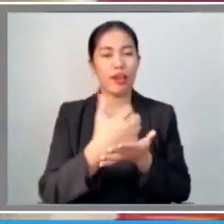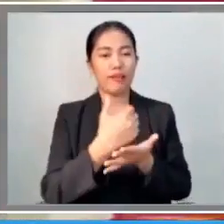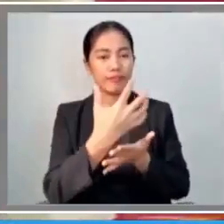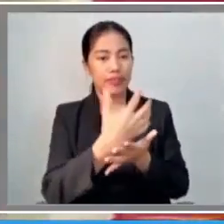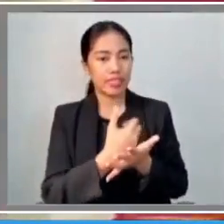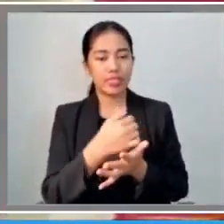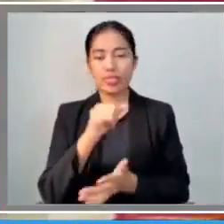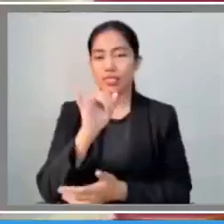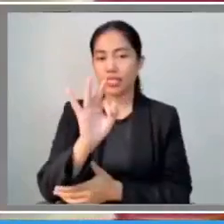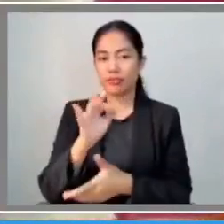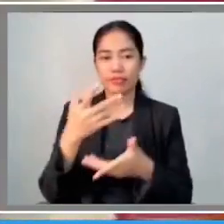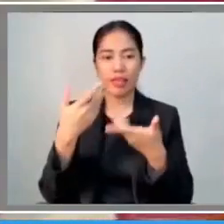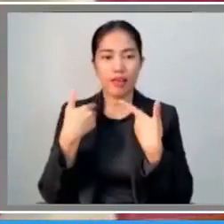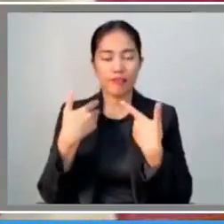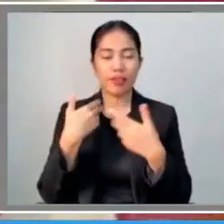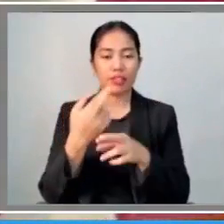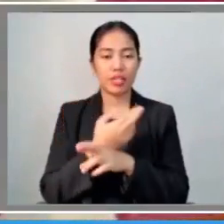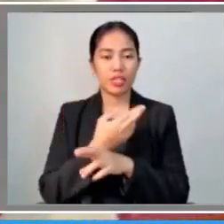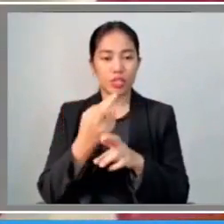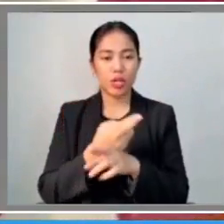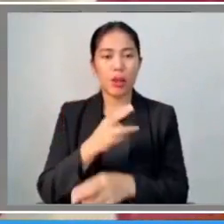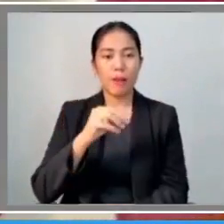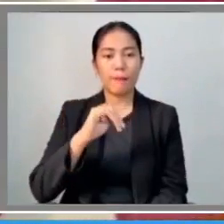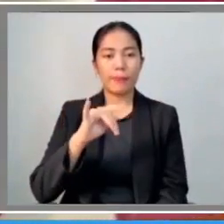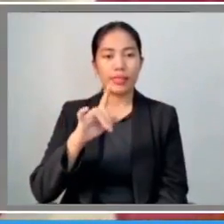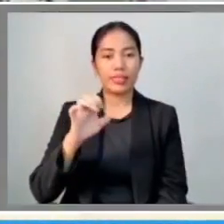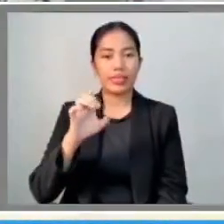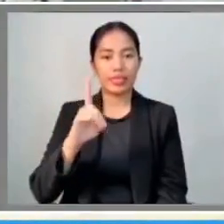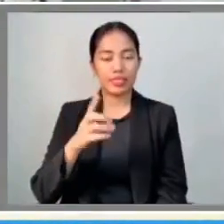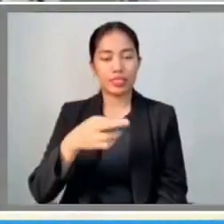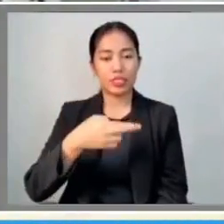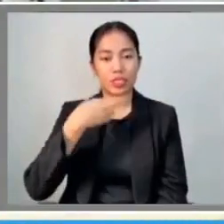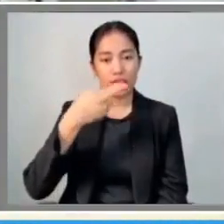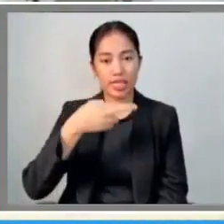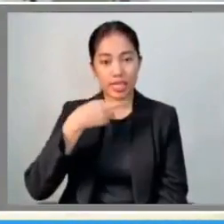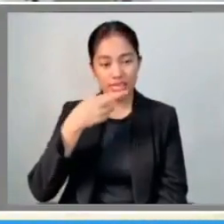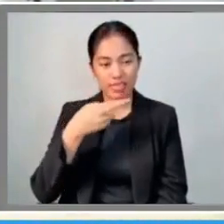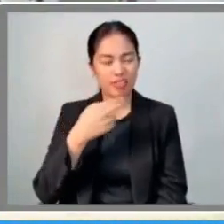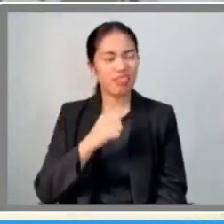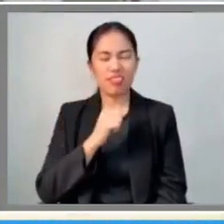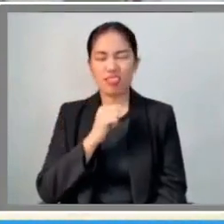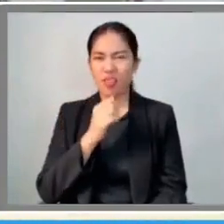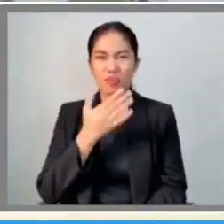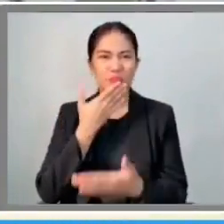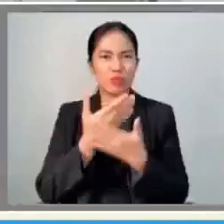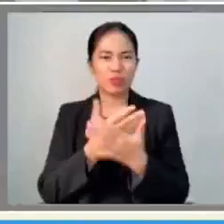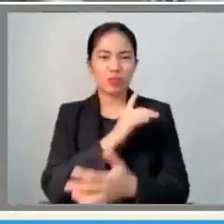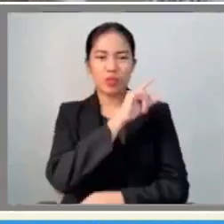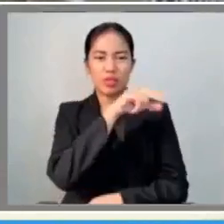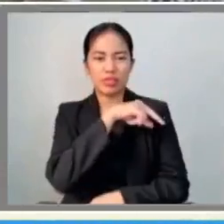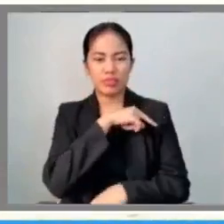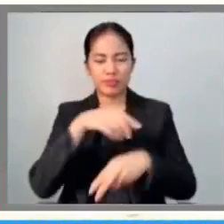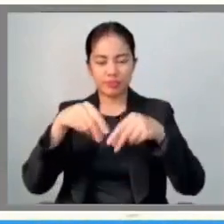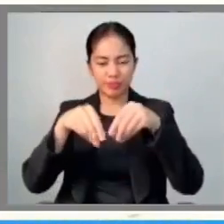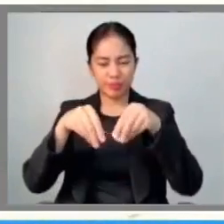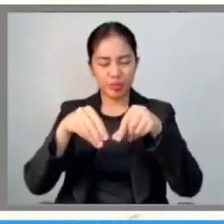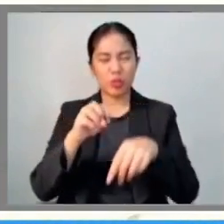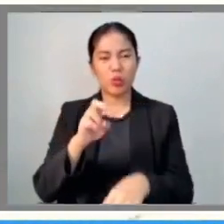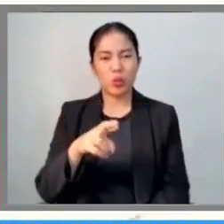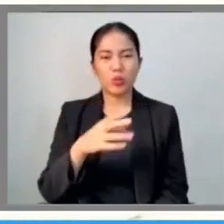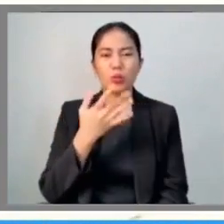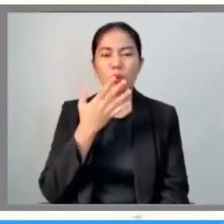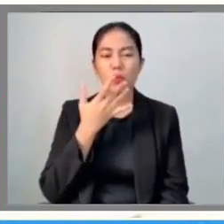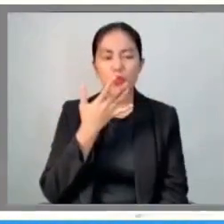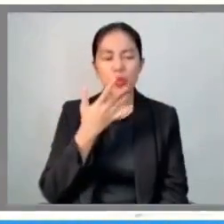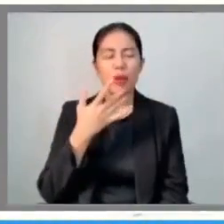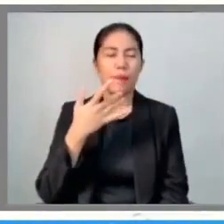talagang regular milled rice na supply, hindi naman maganda itong kalidad, durog-durog, o di kaya brown itong nga kulay. Kaya naman pinipili na lamang nila